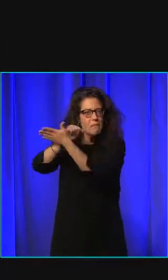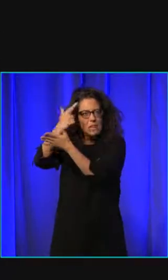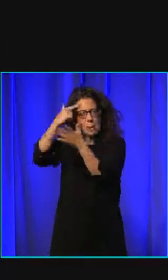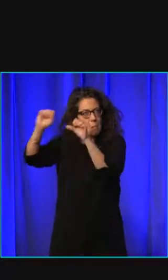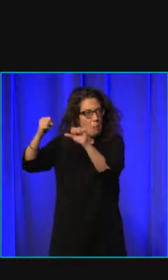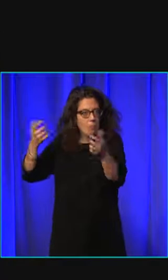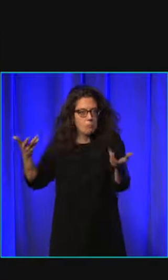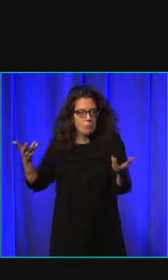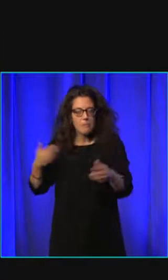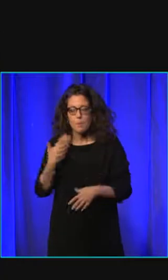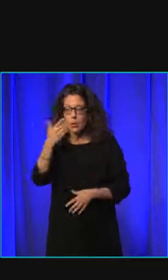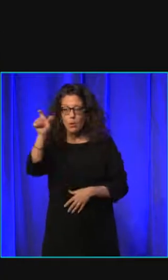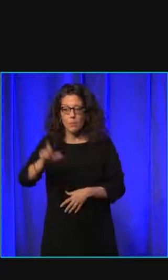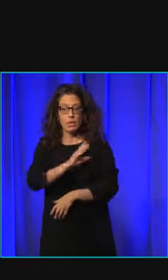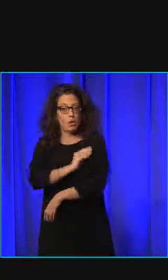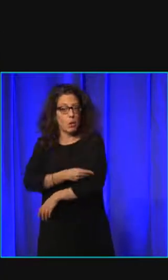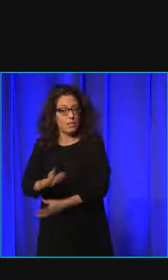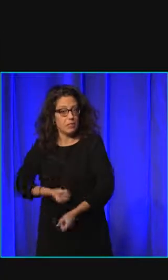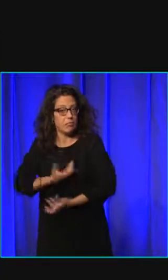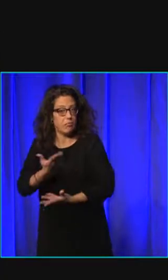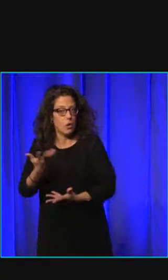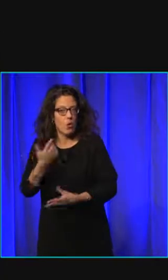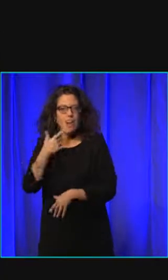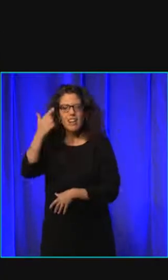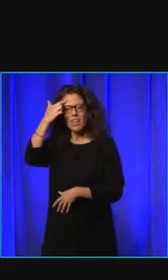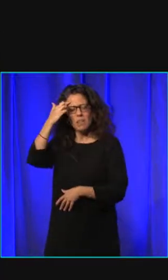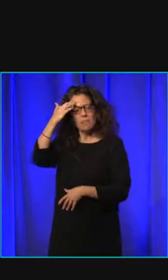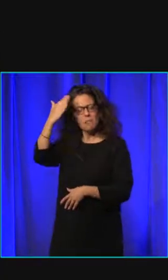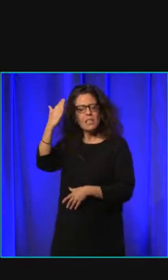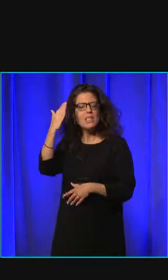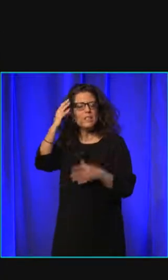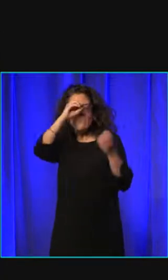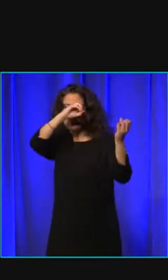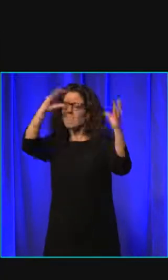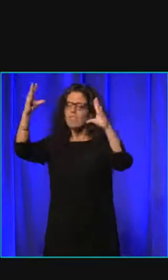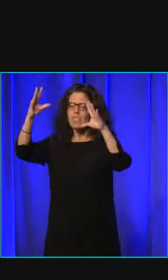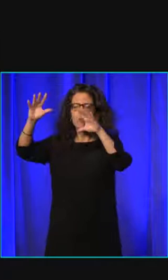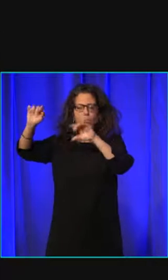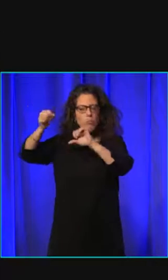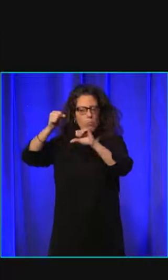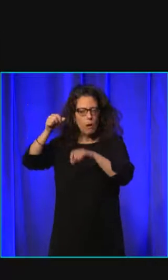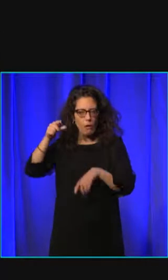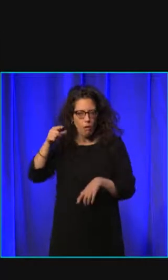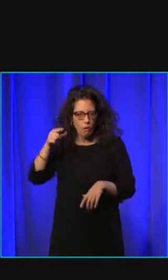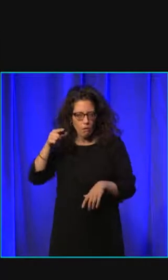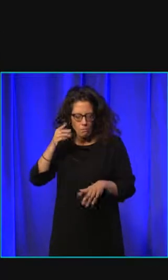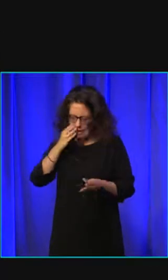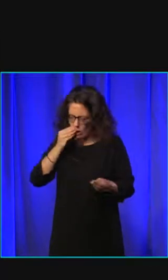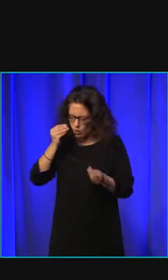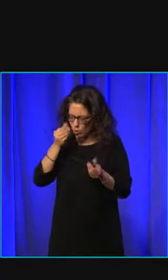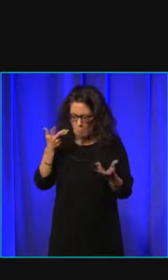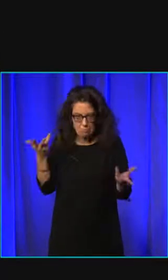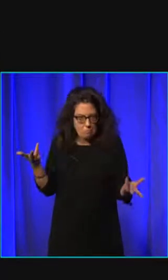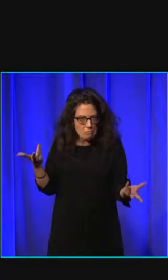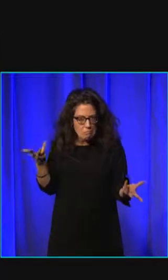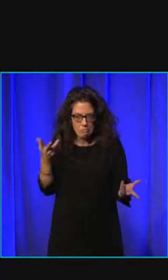D'autres sportifs disent « Quand je fais mon mouvement dans ma tête, je n'arrive plus à savoir ce qu'il faut ressentir et